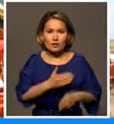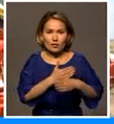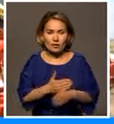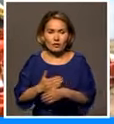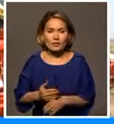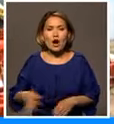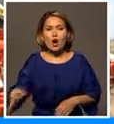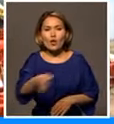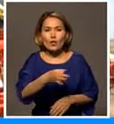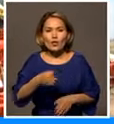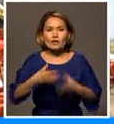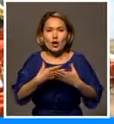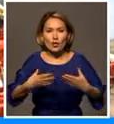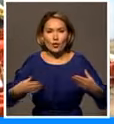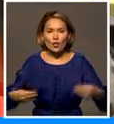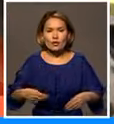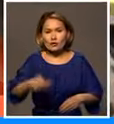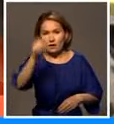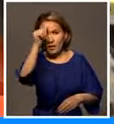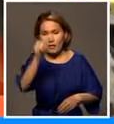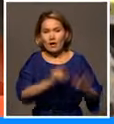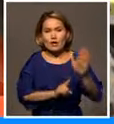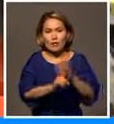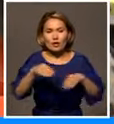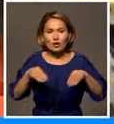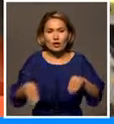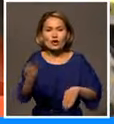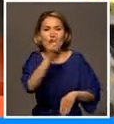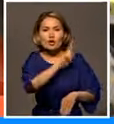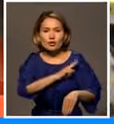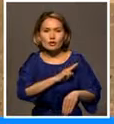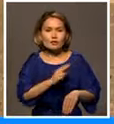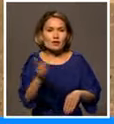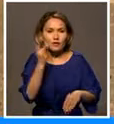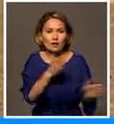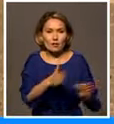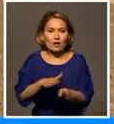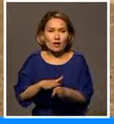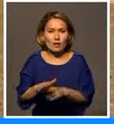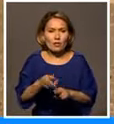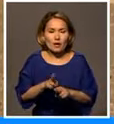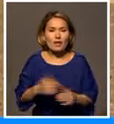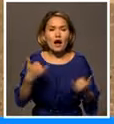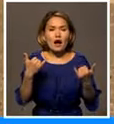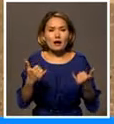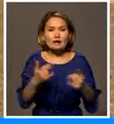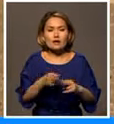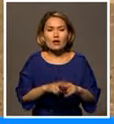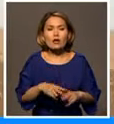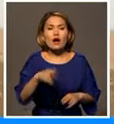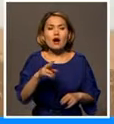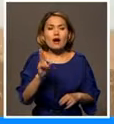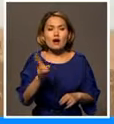Биылдан бастап облыста көктемгі дала жұмыстарының қарқыны жайлы мәліметтер орталық ақпараттар базасына түсіп отырады. Кешеуілдеп жатқан фермерлерге ірі